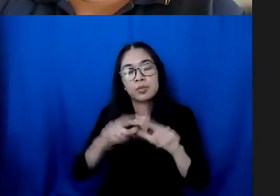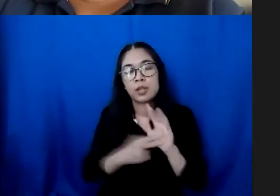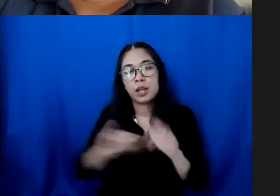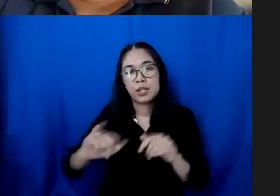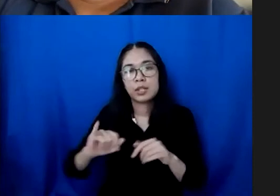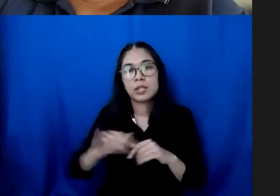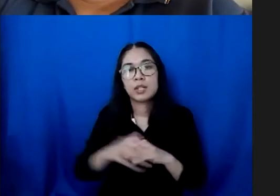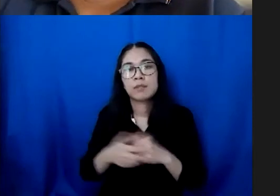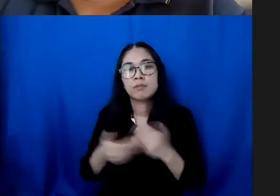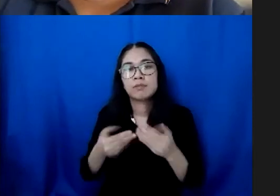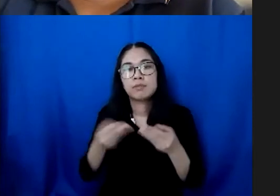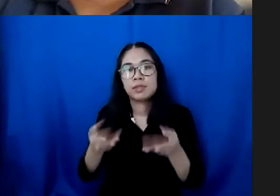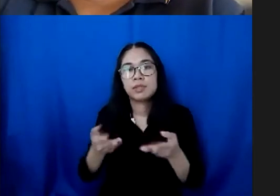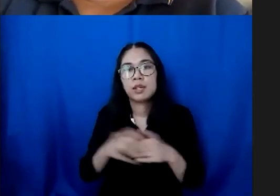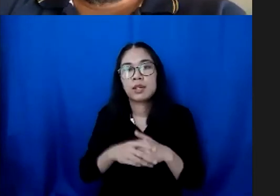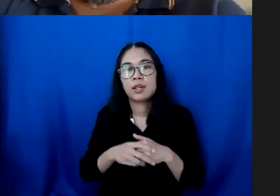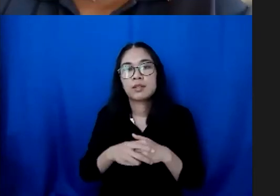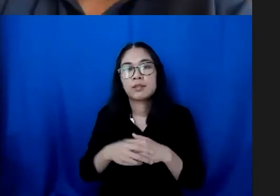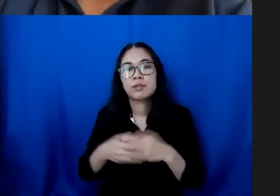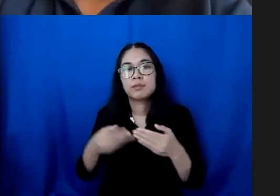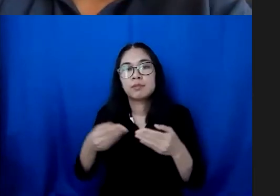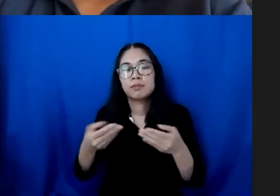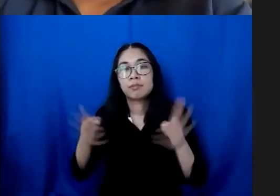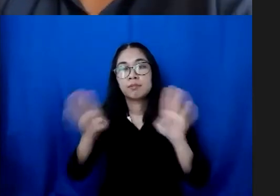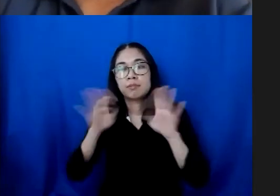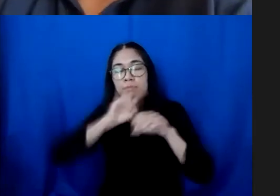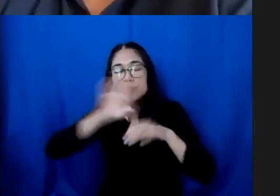nanti menyampaikan closing statement-nya. Silakan Ibu Dani.